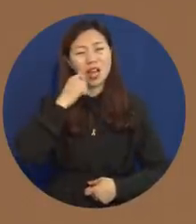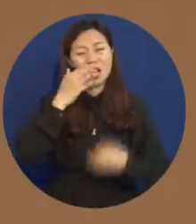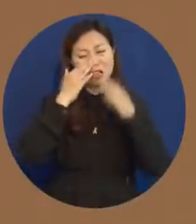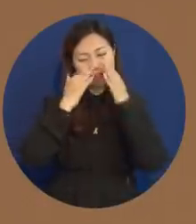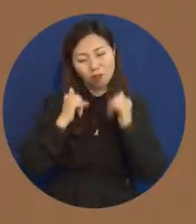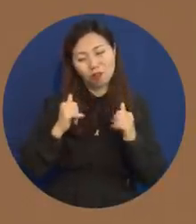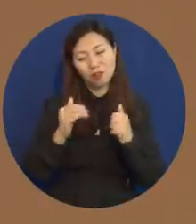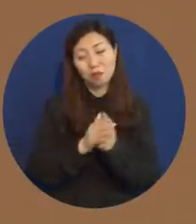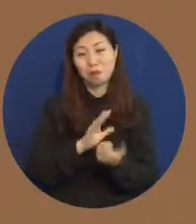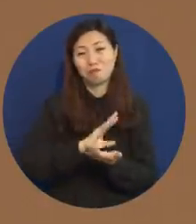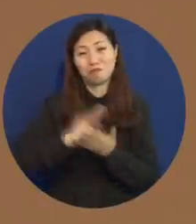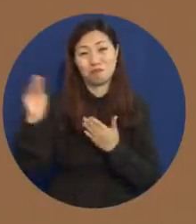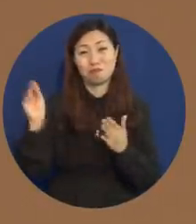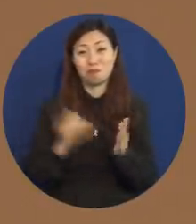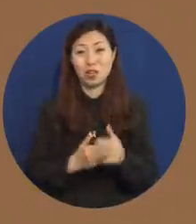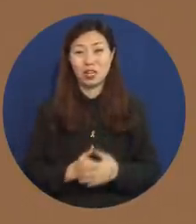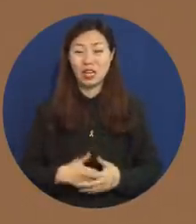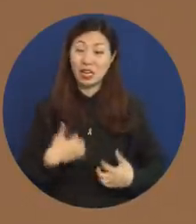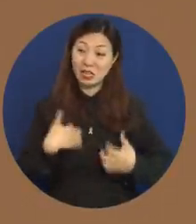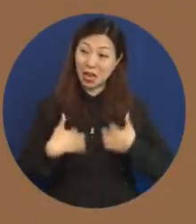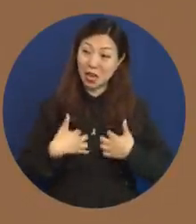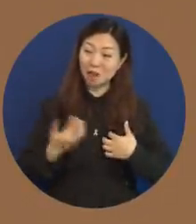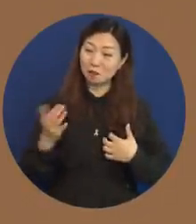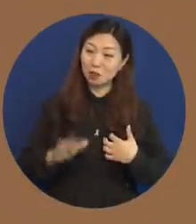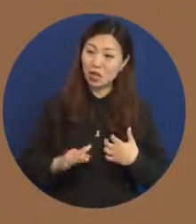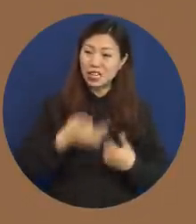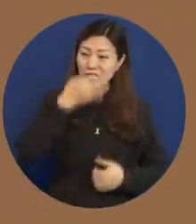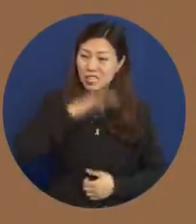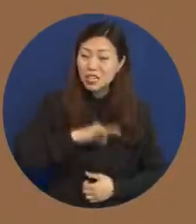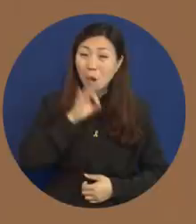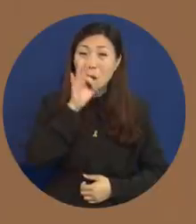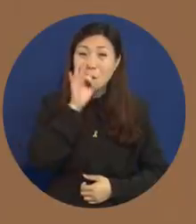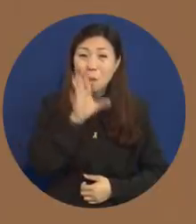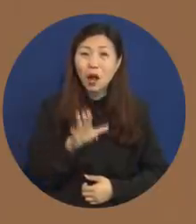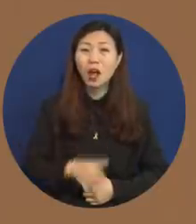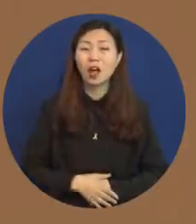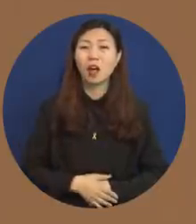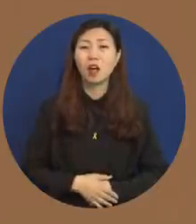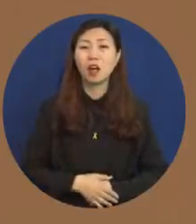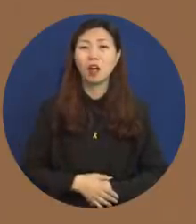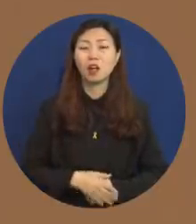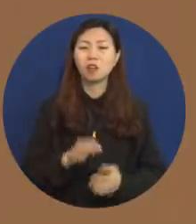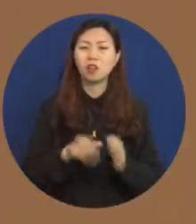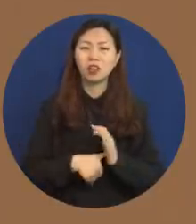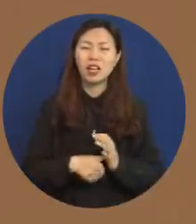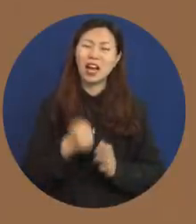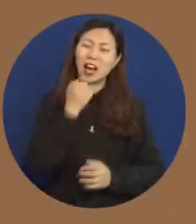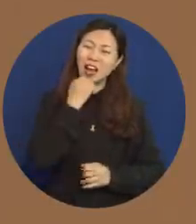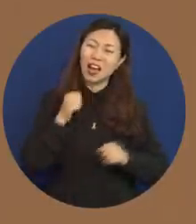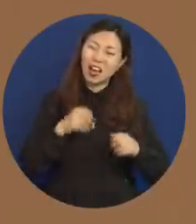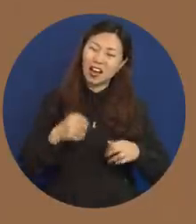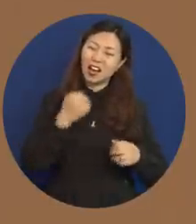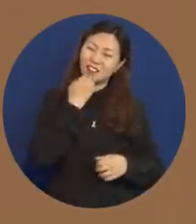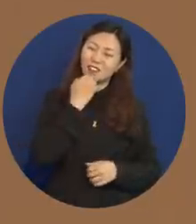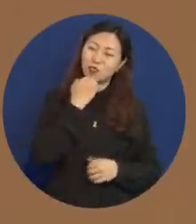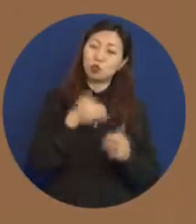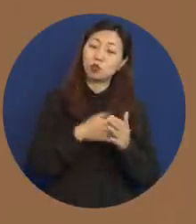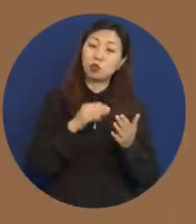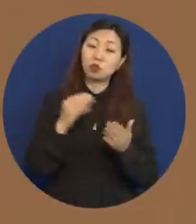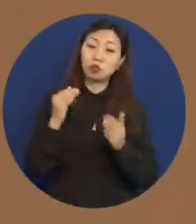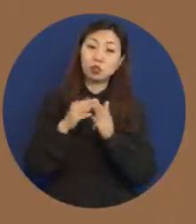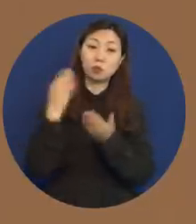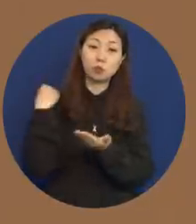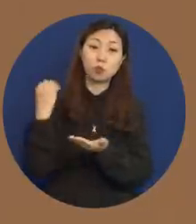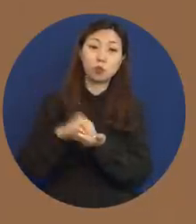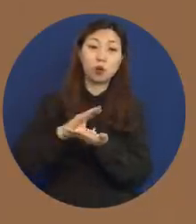가버려요. 재미는 있는데 이익되는 게 없으면 나갈 때 실컷 웃었는데 나갈 때